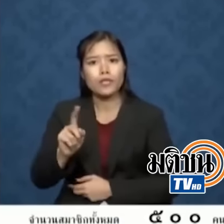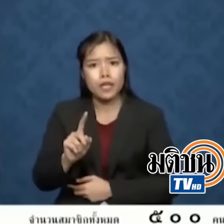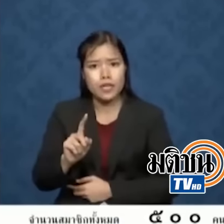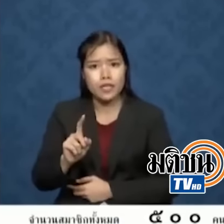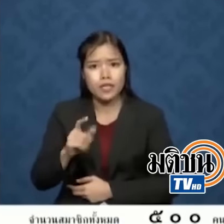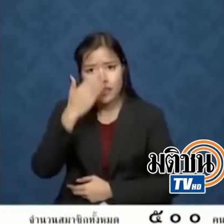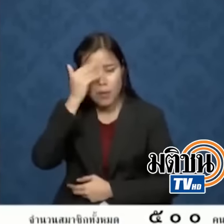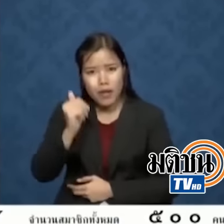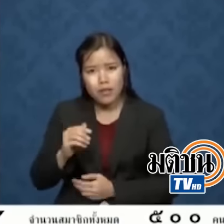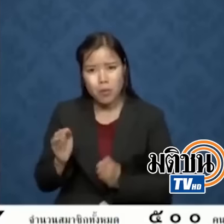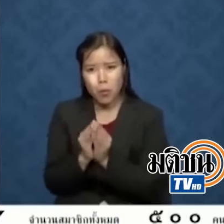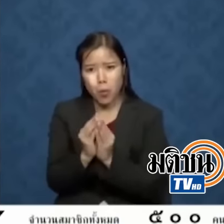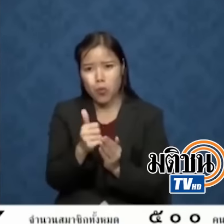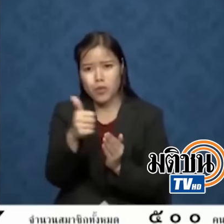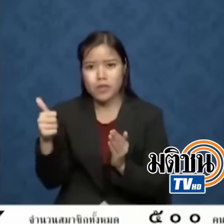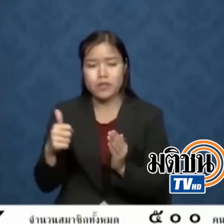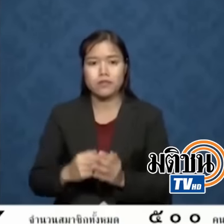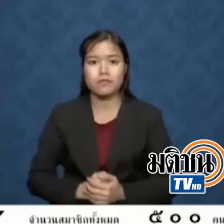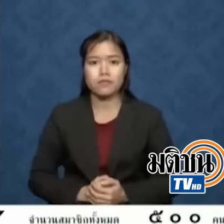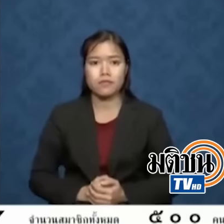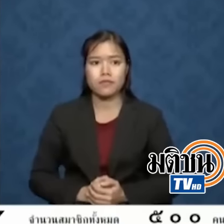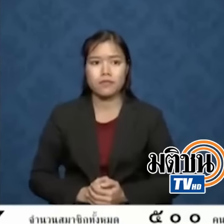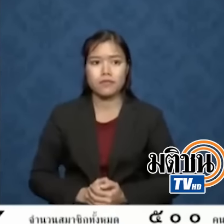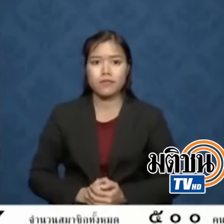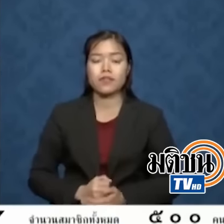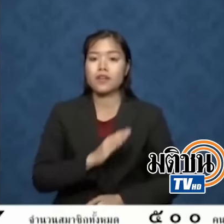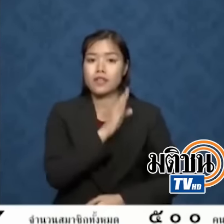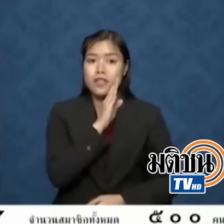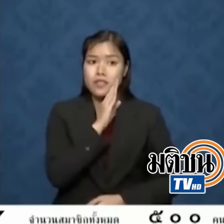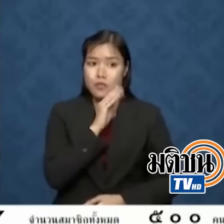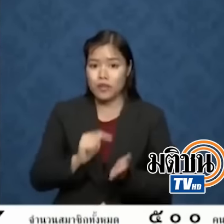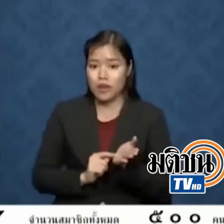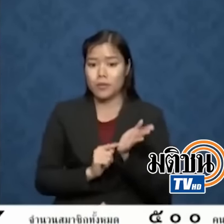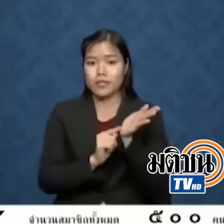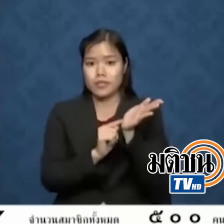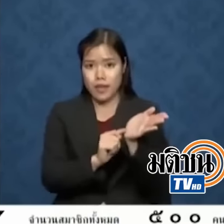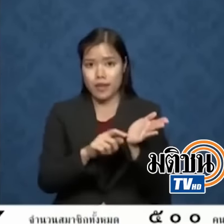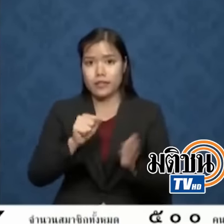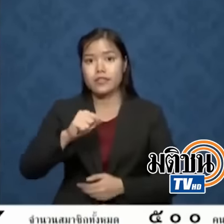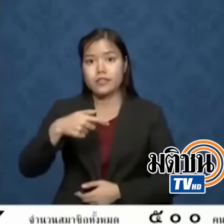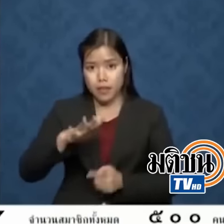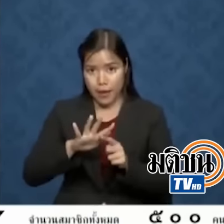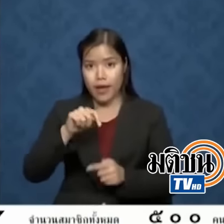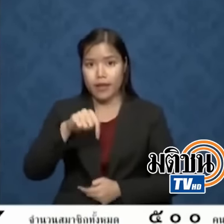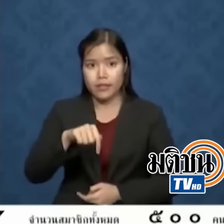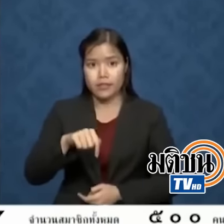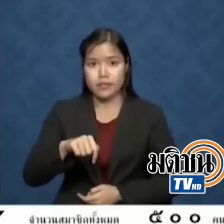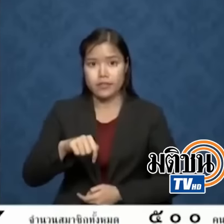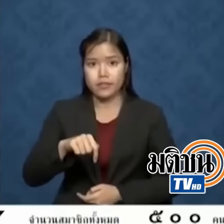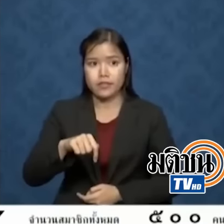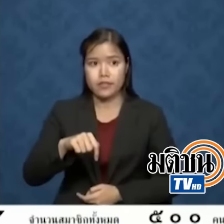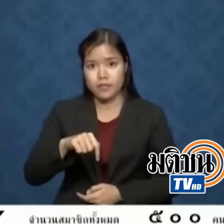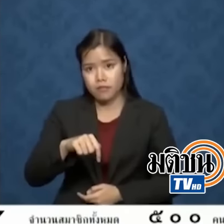ไมสูงจังเพราะถ้าเป็นแบบที่ท่านนำมาแสดงต่อสภาแห่งนี้มันไ